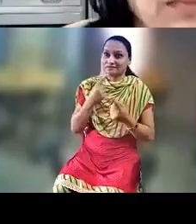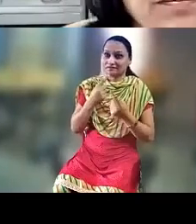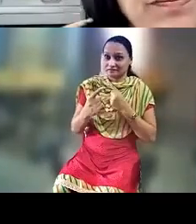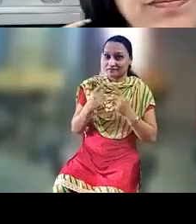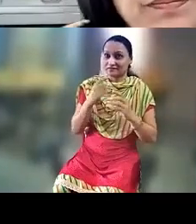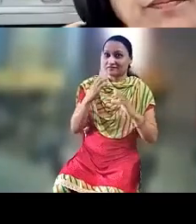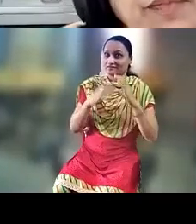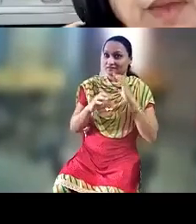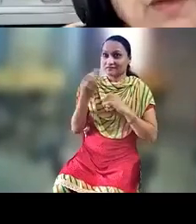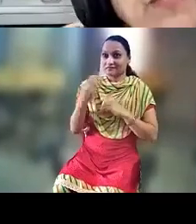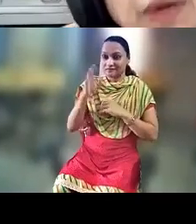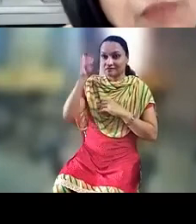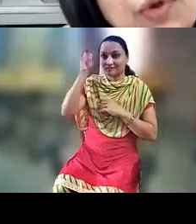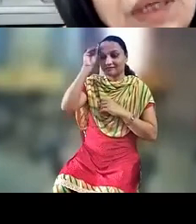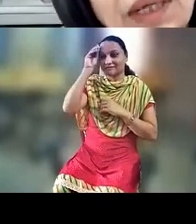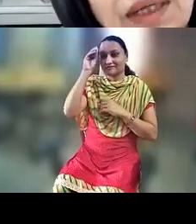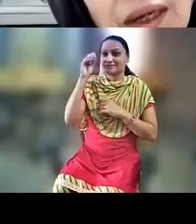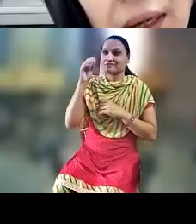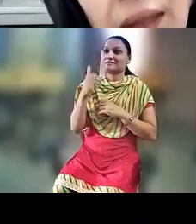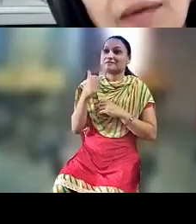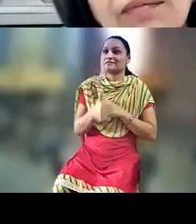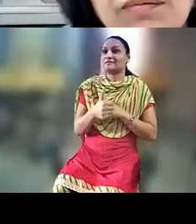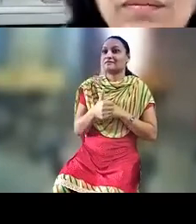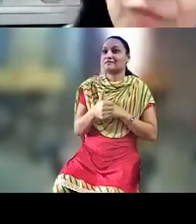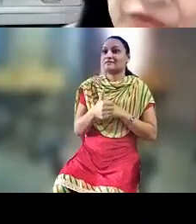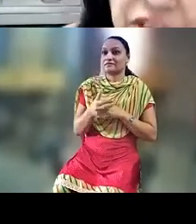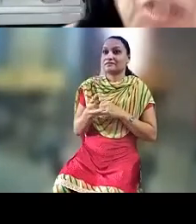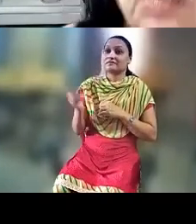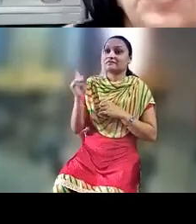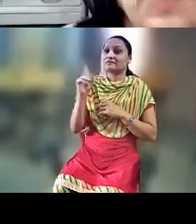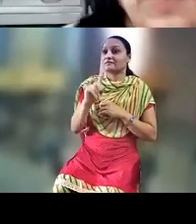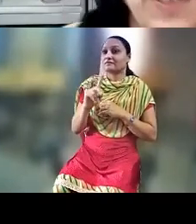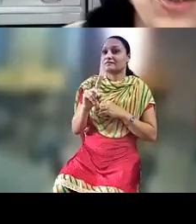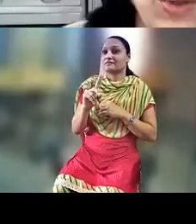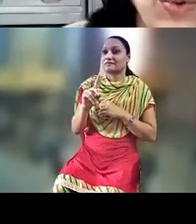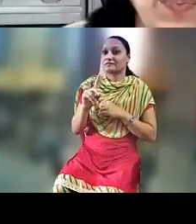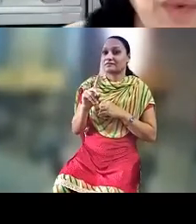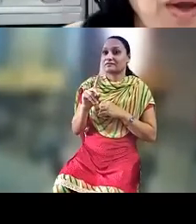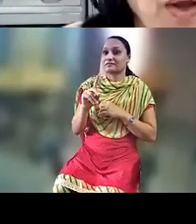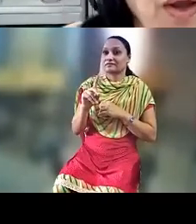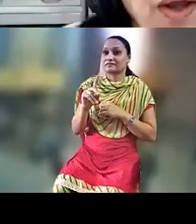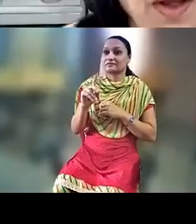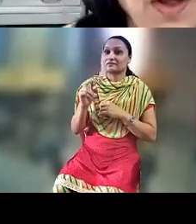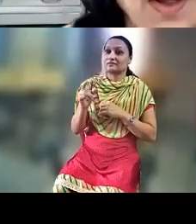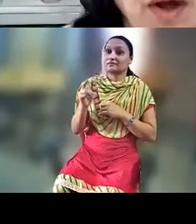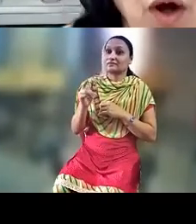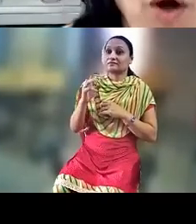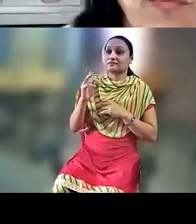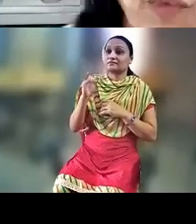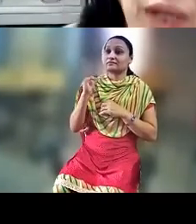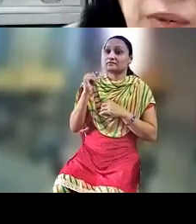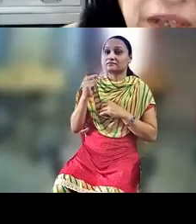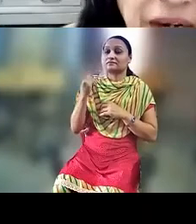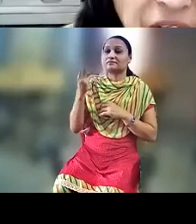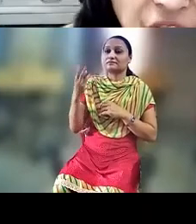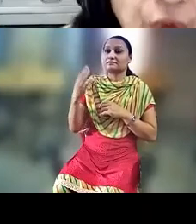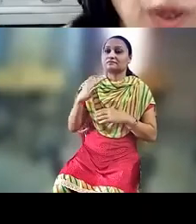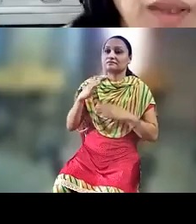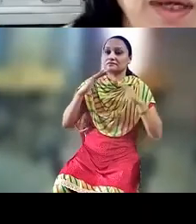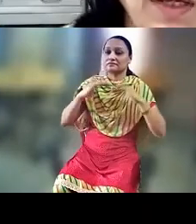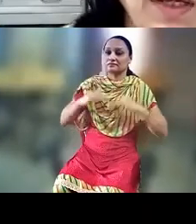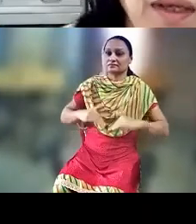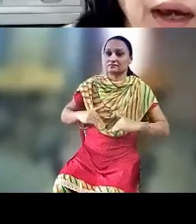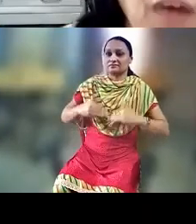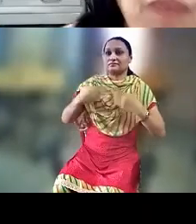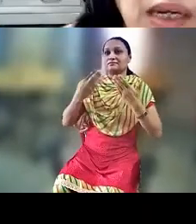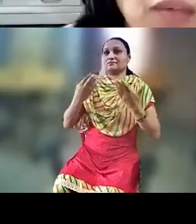है। फिर हम उनके साथ अगेन फिर से 3 बार सांस लो, और फिर ये बताने की जरूरत